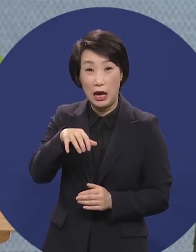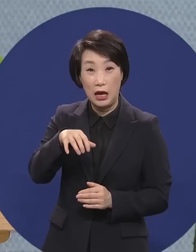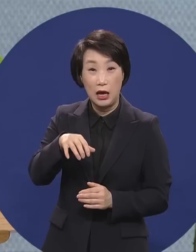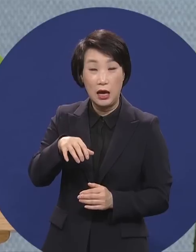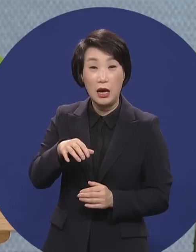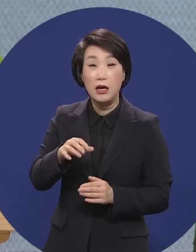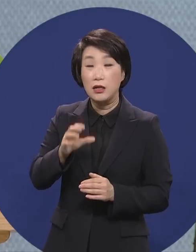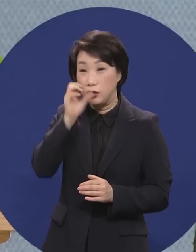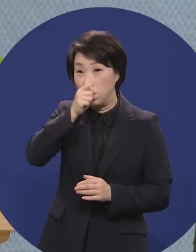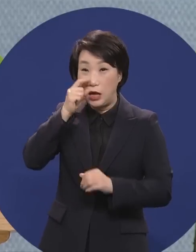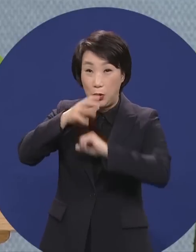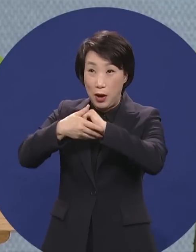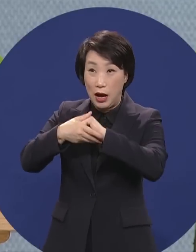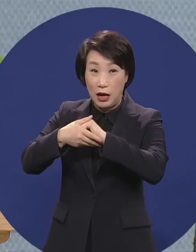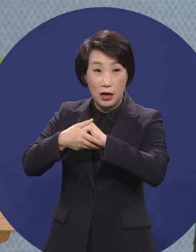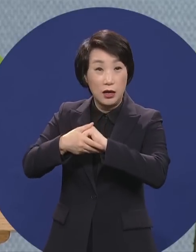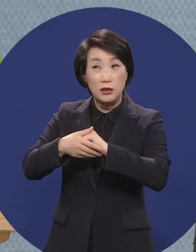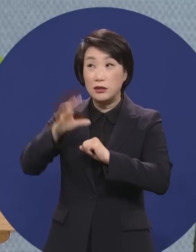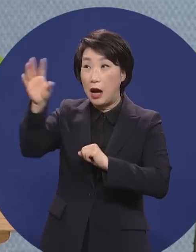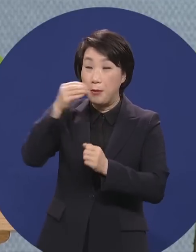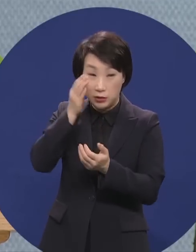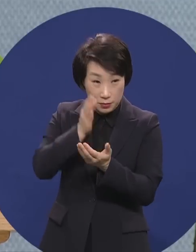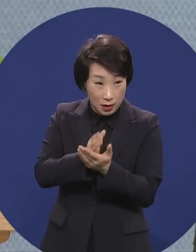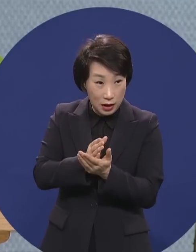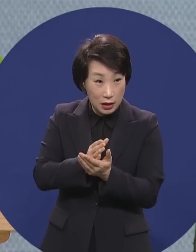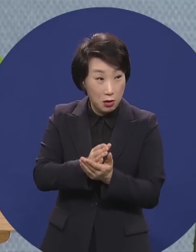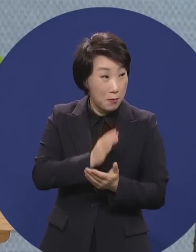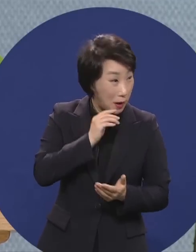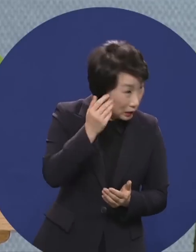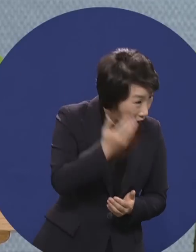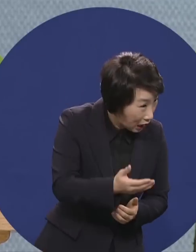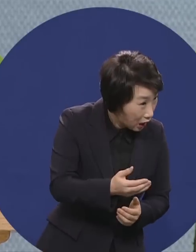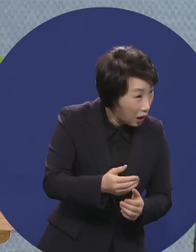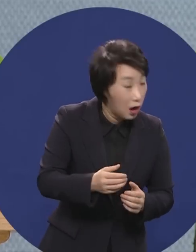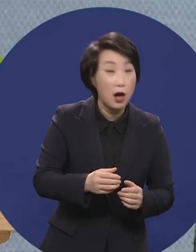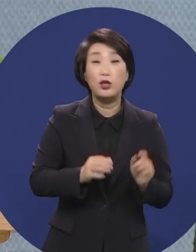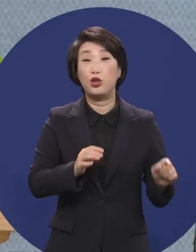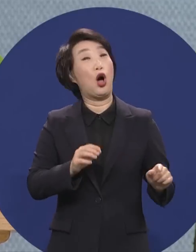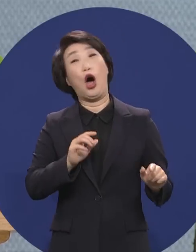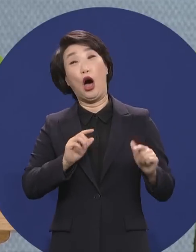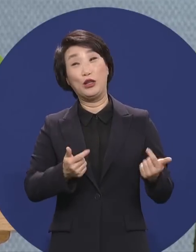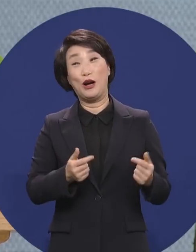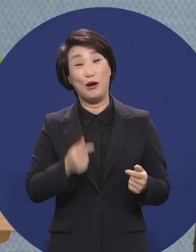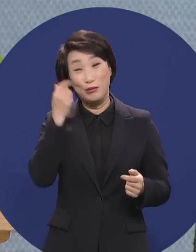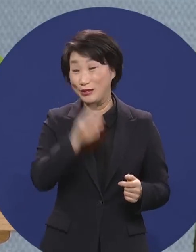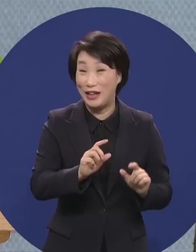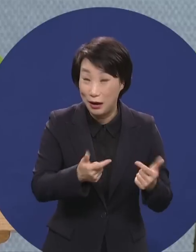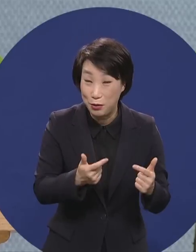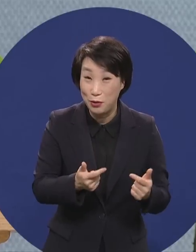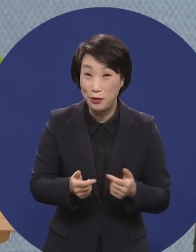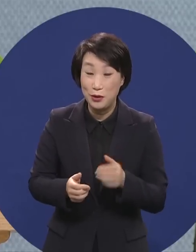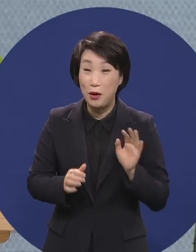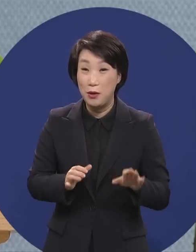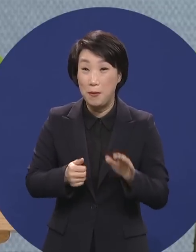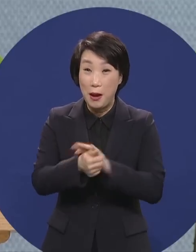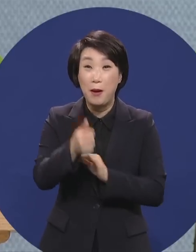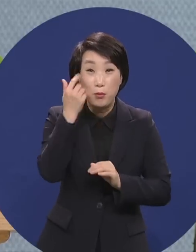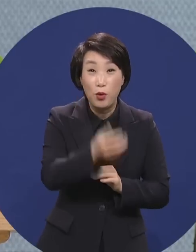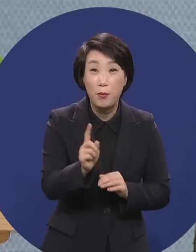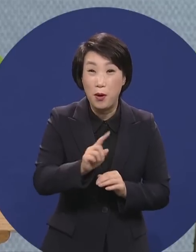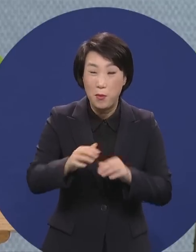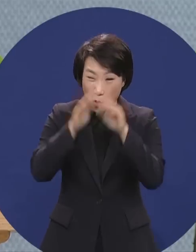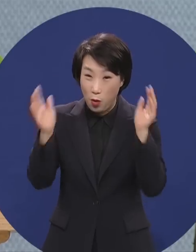동산 중앙에 있는 실과 선악과는 먹지 말라고 돼. 그렇게 안 하고 모든 실과를 먹지